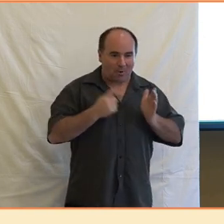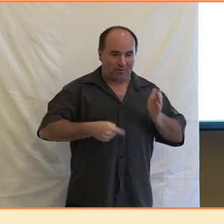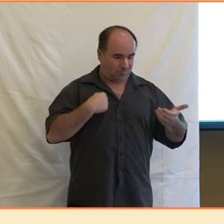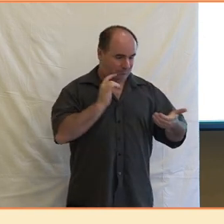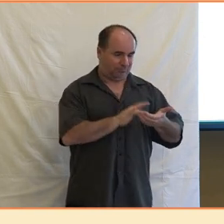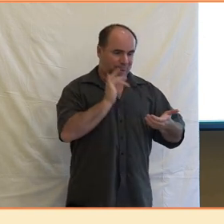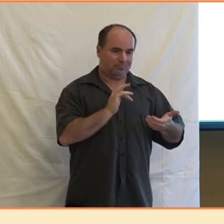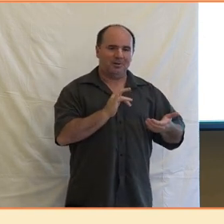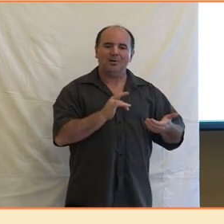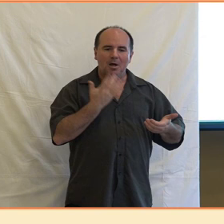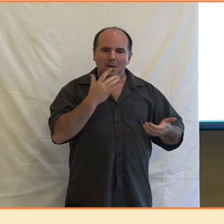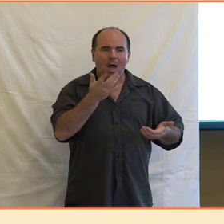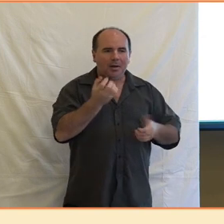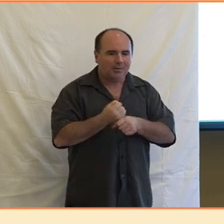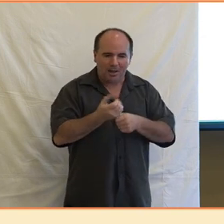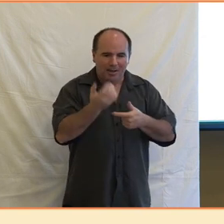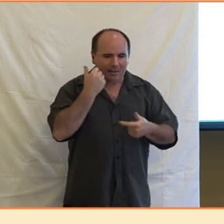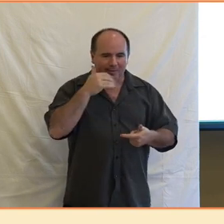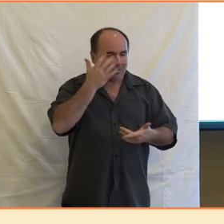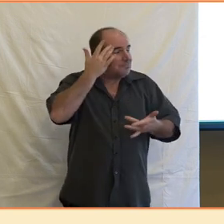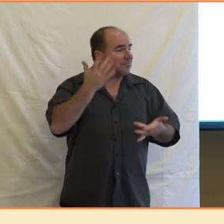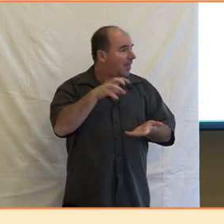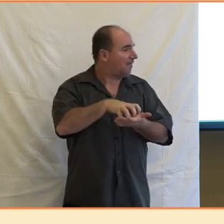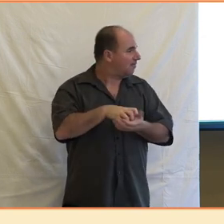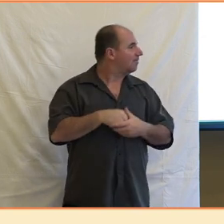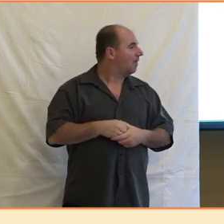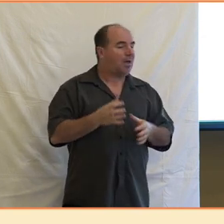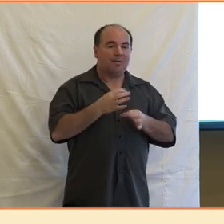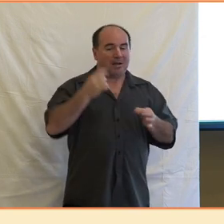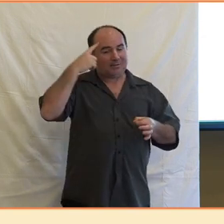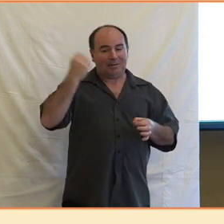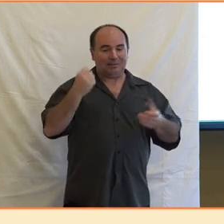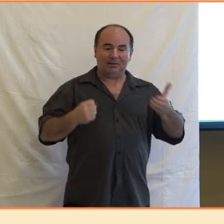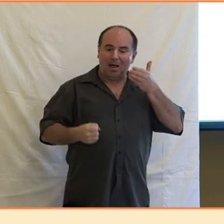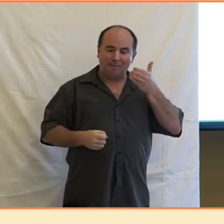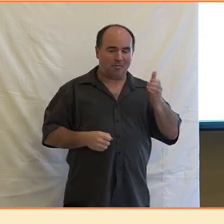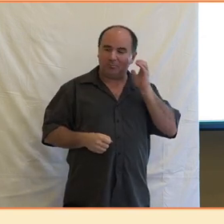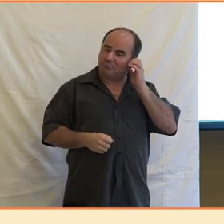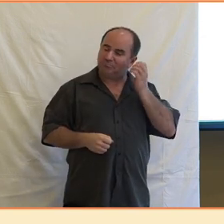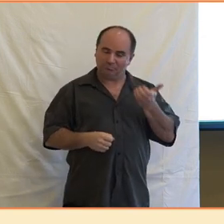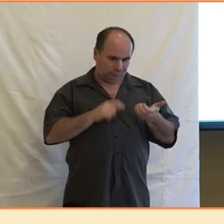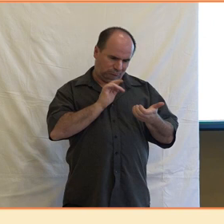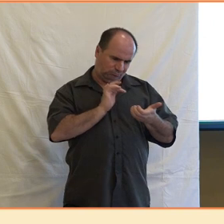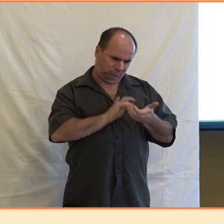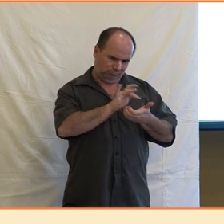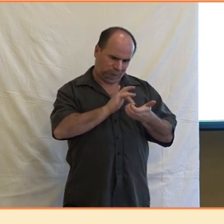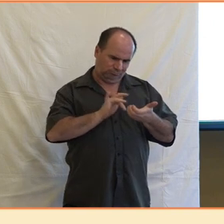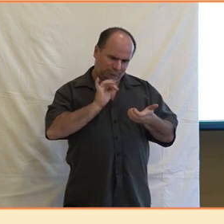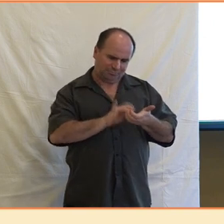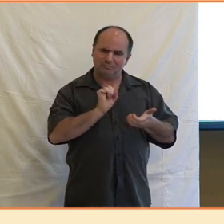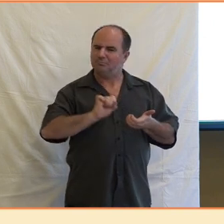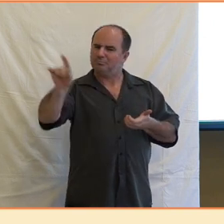pro nějaké lidi v nějaké věkové skupině. Ale bez toho chytrého mobilního telefonu budete prostě